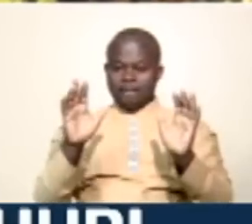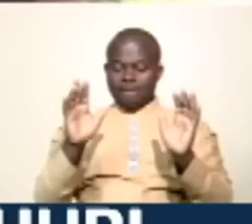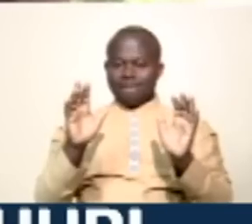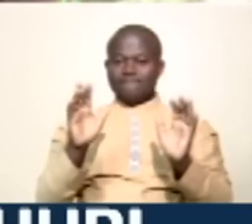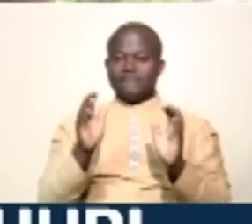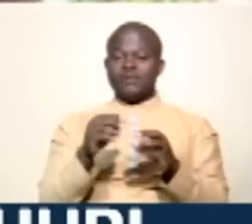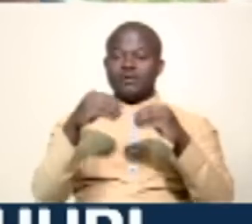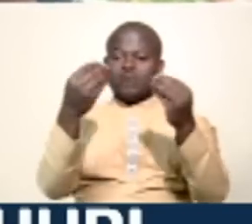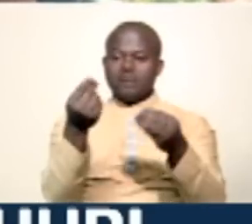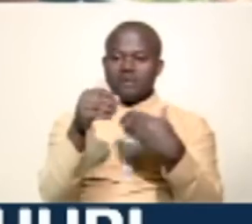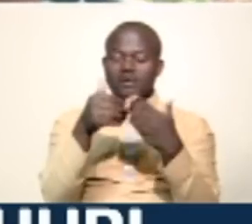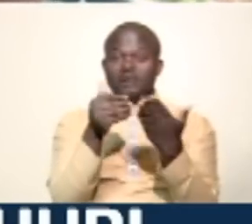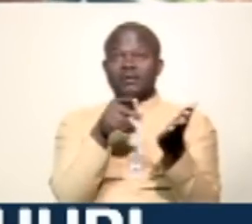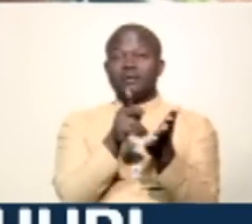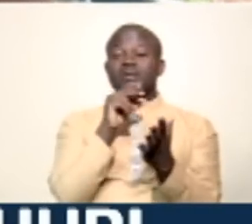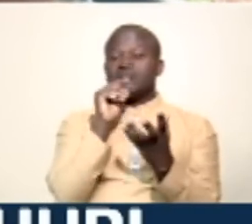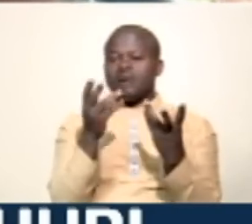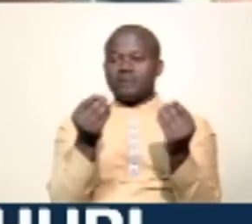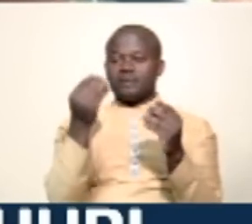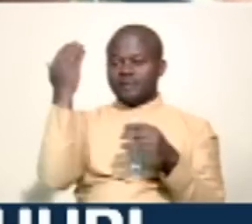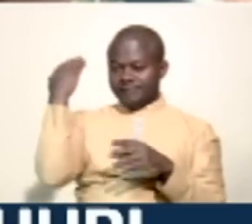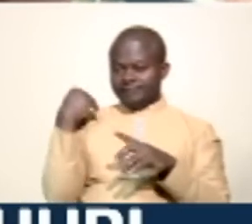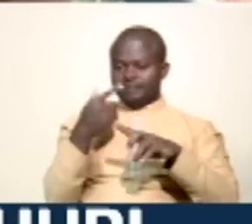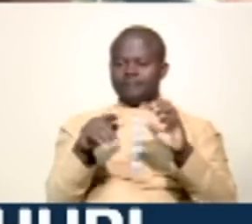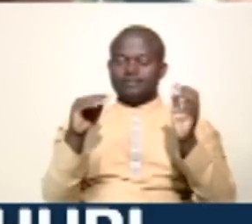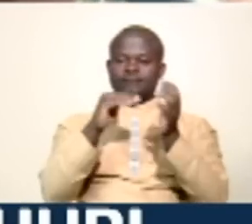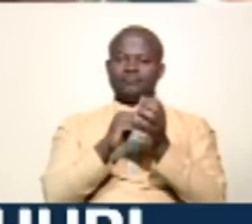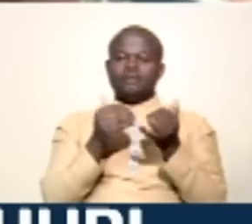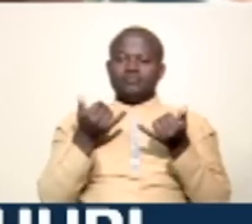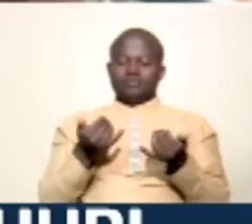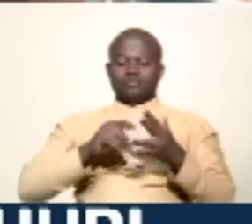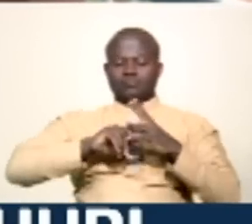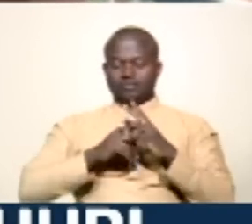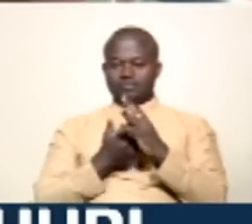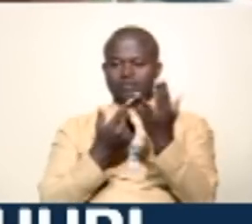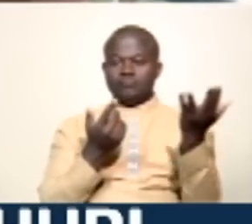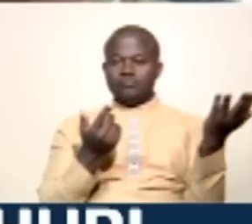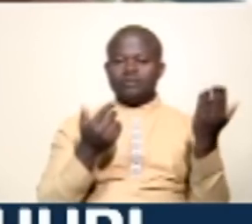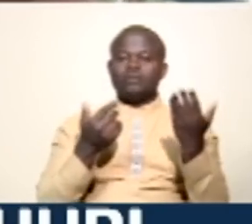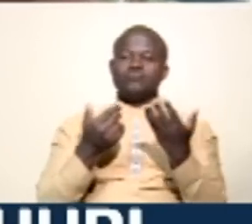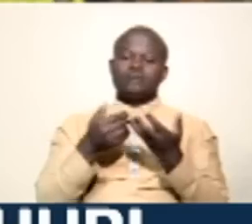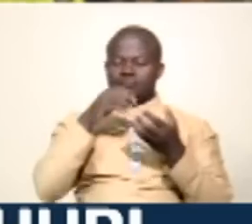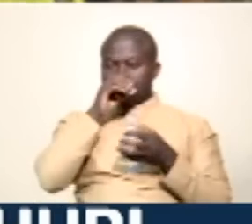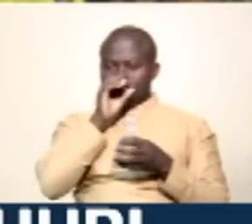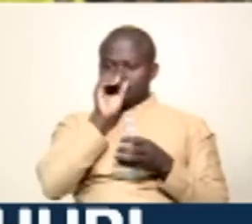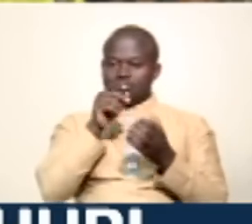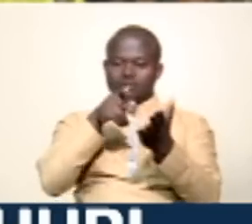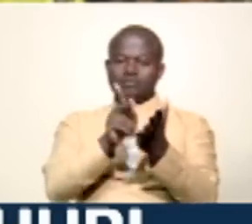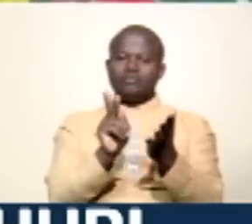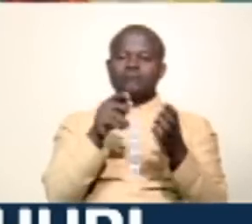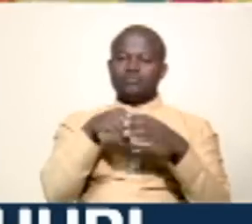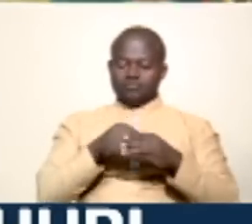Kubona amafaranga rero yo kubishyura ntabwo byorohaga, ariko kuva ba prisime yanyoroza ingurube yarabyaye